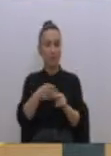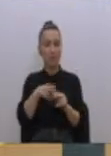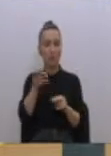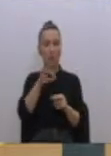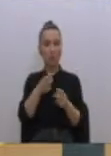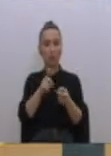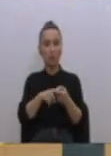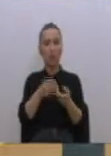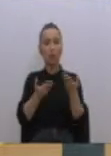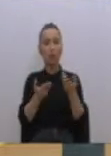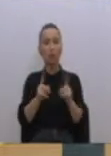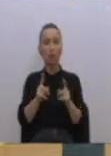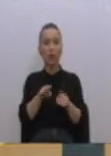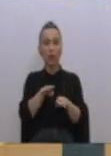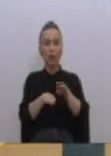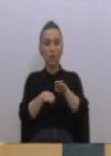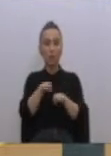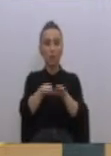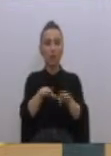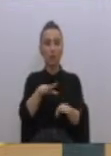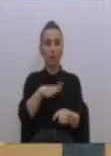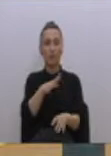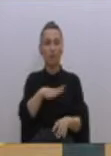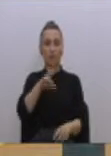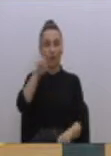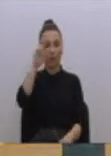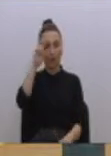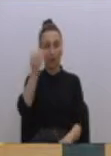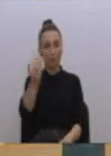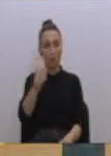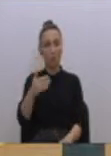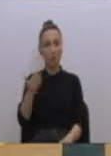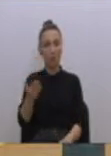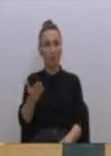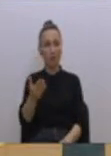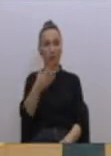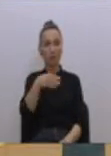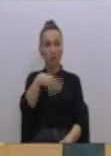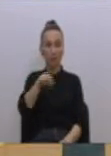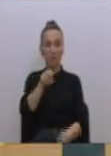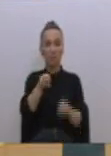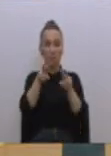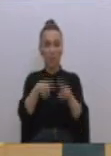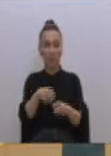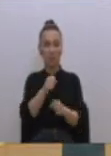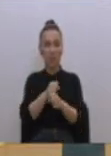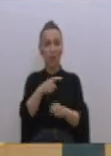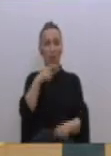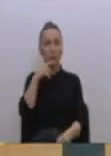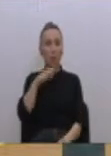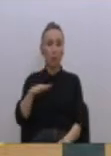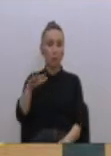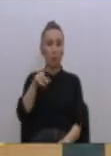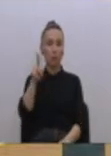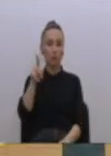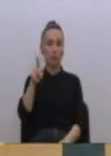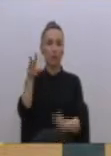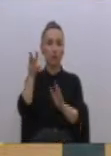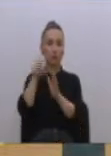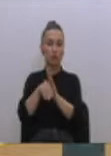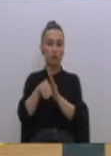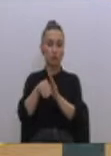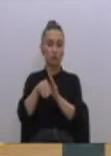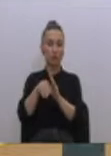și rebitura, nabice bi gadeit, ca sa cartolos, hele surabis pridan, cu ești șegne bulat, ki de vița hitrom, rusetidan, rusetcis